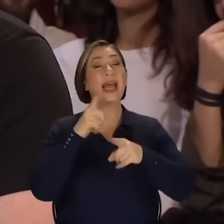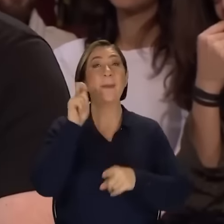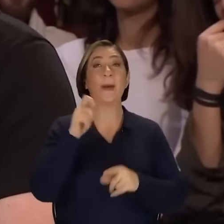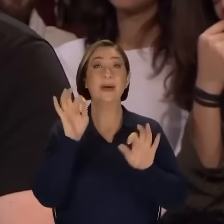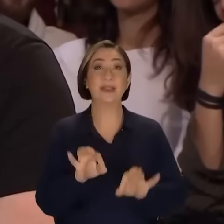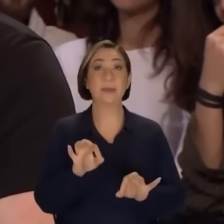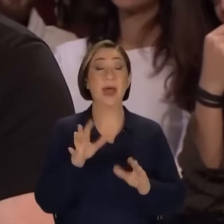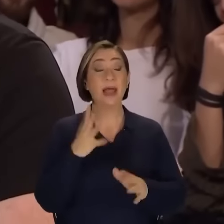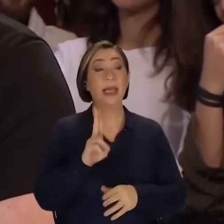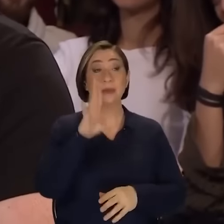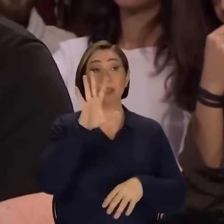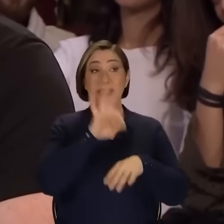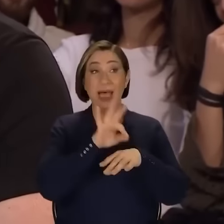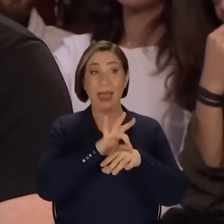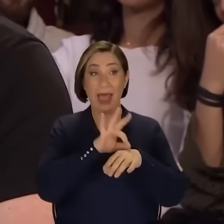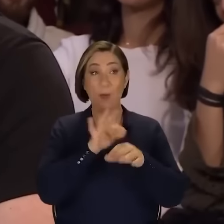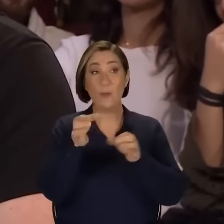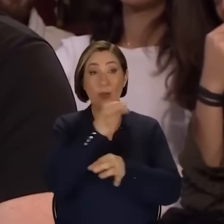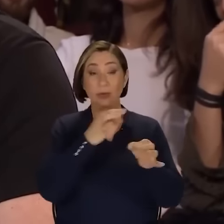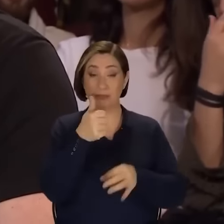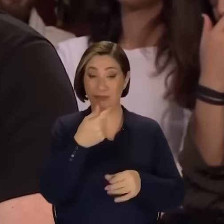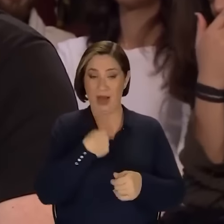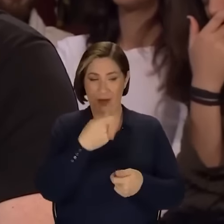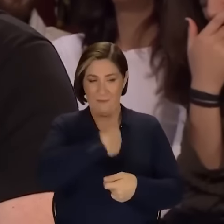başladım dedim herhalde 75 dakikaya kadar